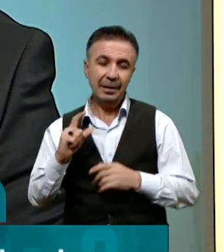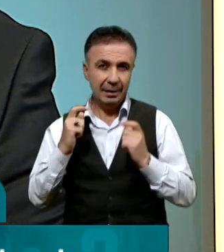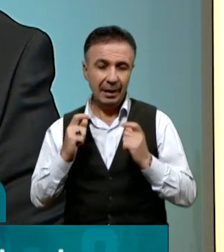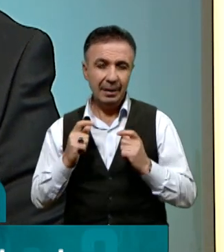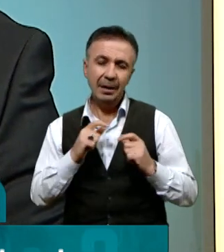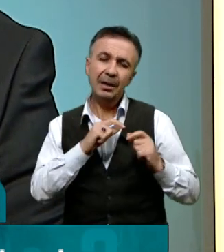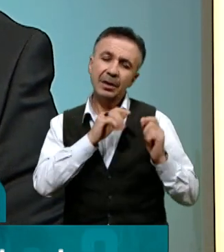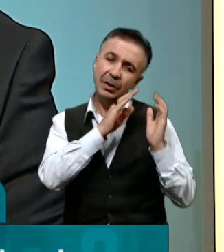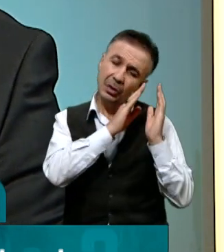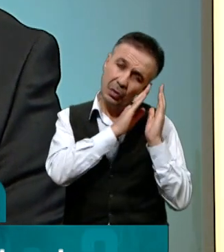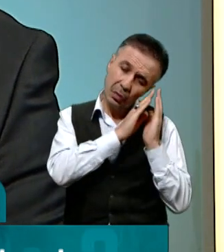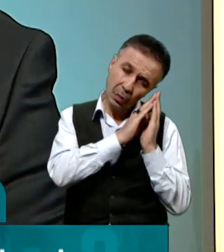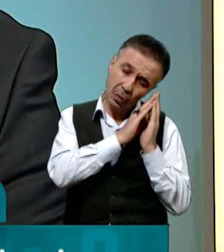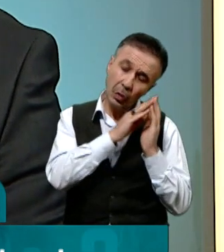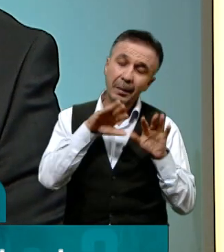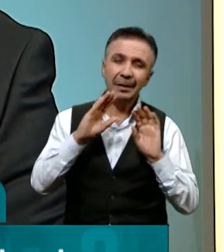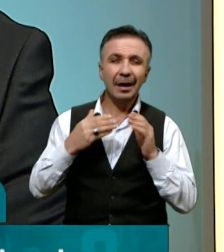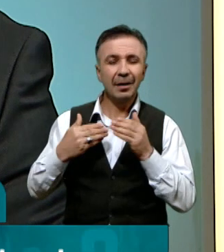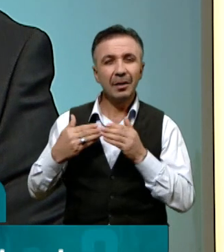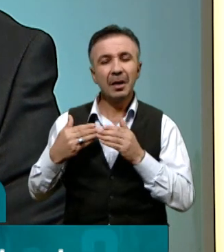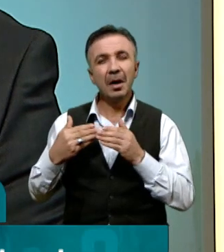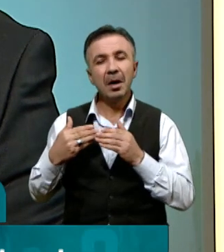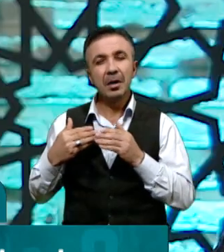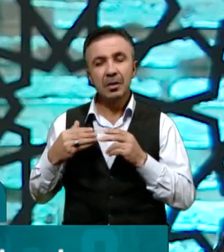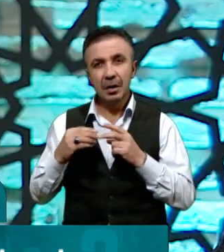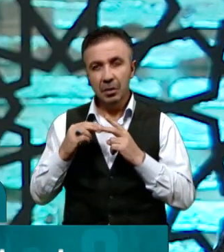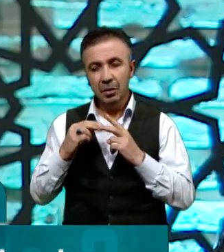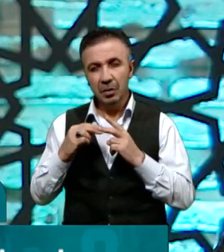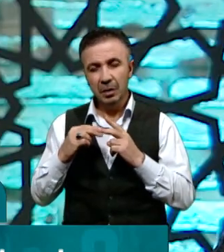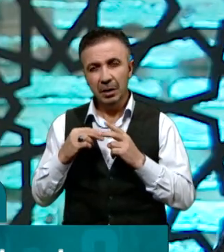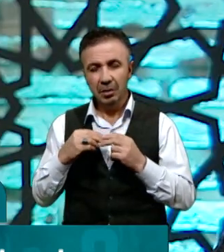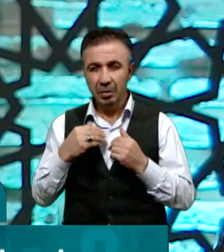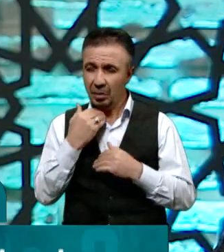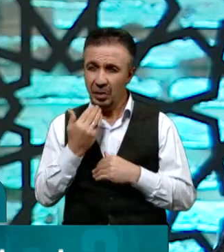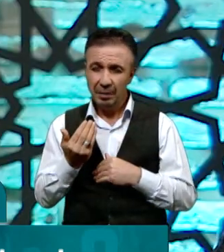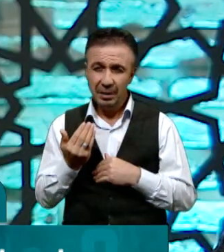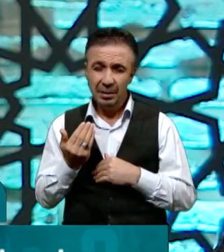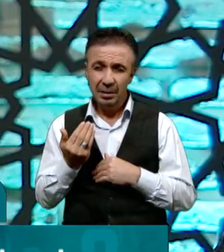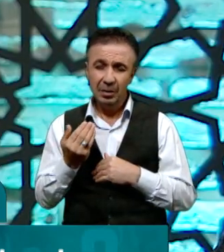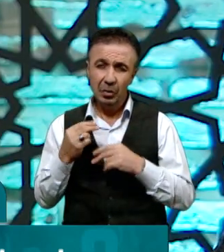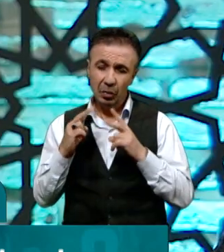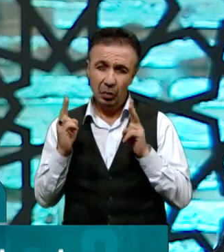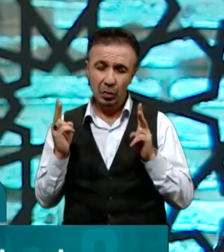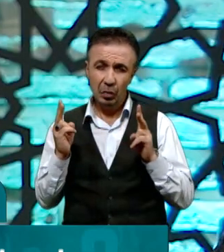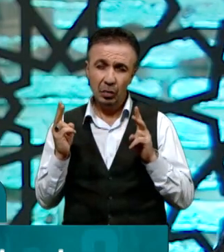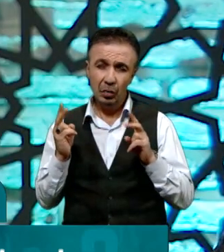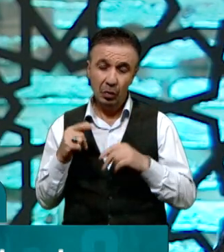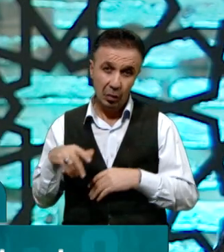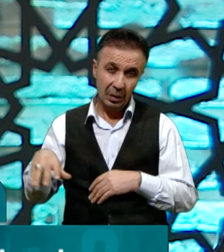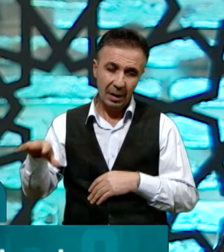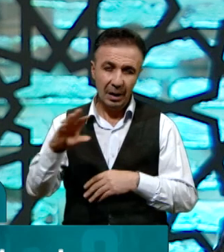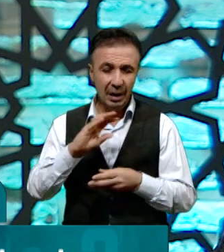uyku ihtiyacını gidermeden böyle bir şey yap, gündüz sıkıntılı olur. İş hayatı değil mi? Öğrenim hayatı, sosyal hayatı problemli